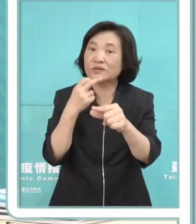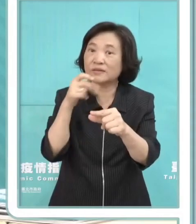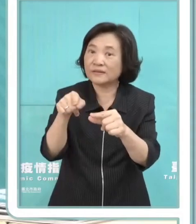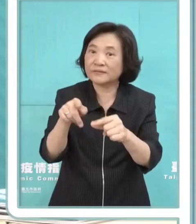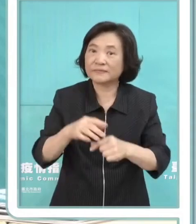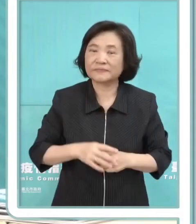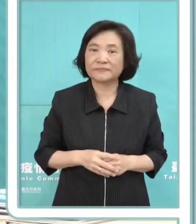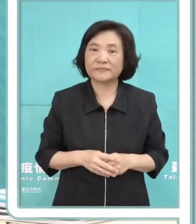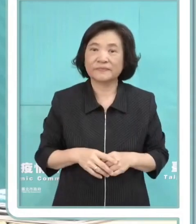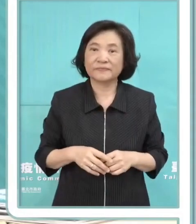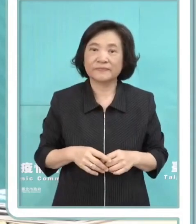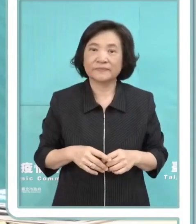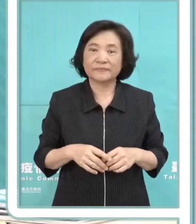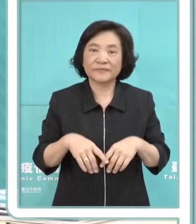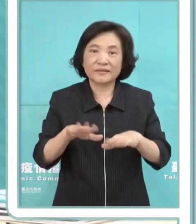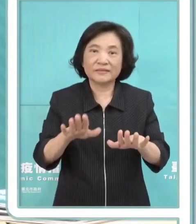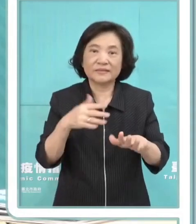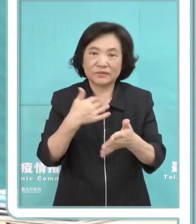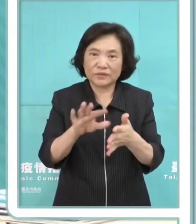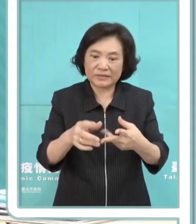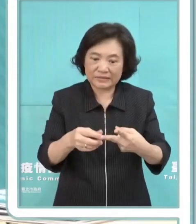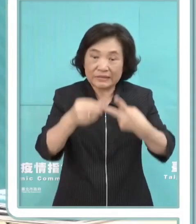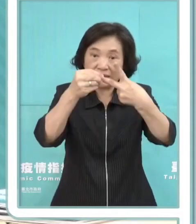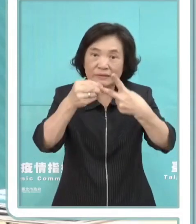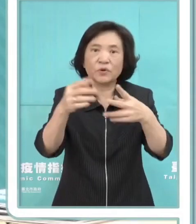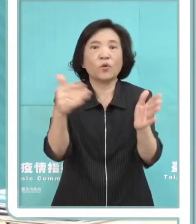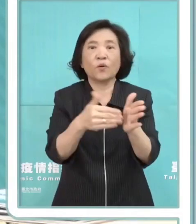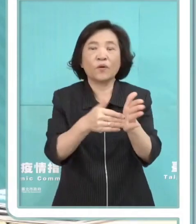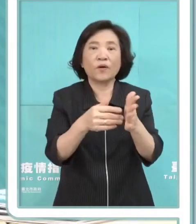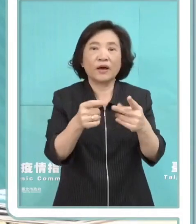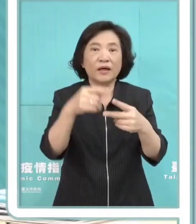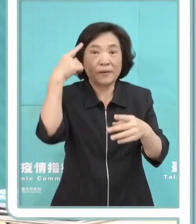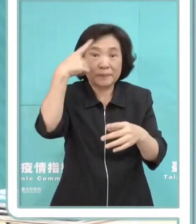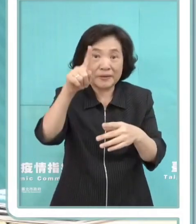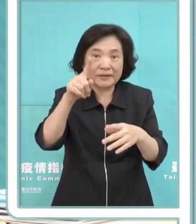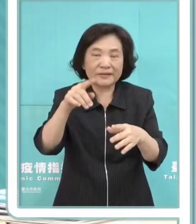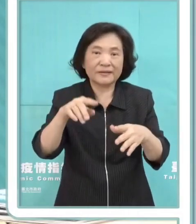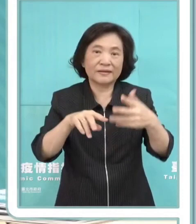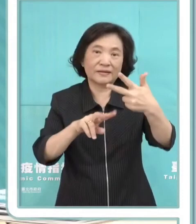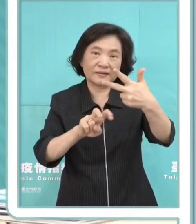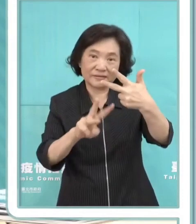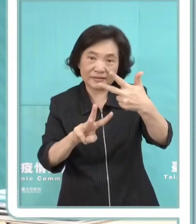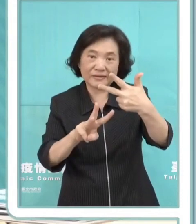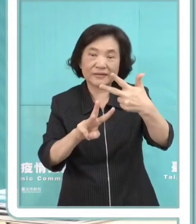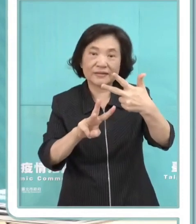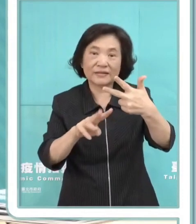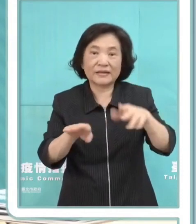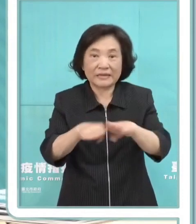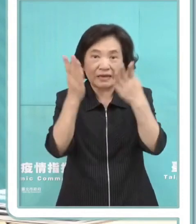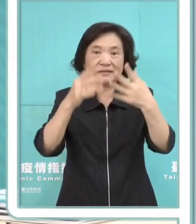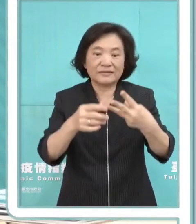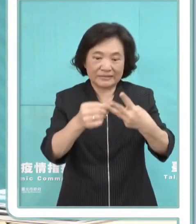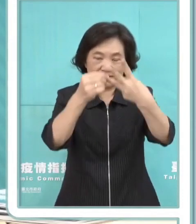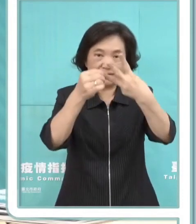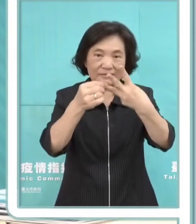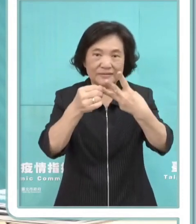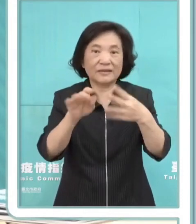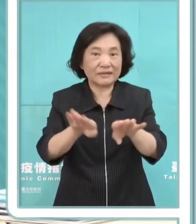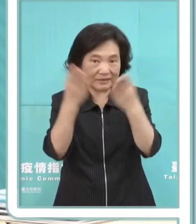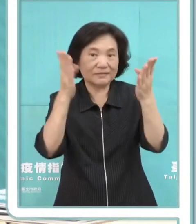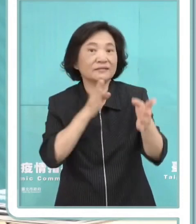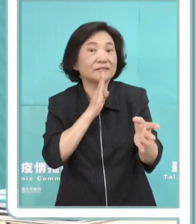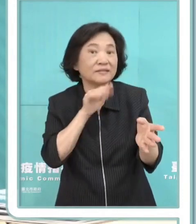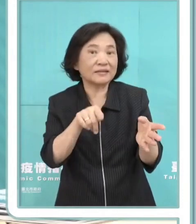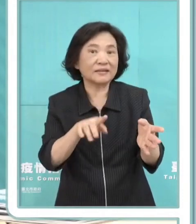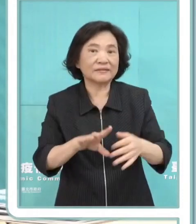今天啊是第二波的结束，明天7月23号开始就是第三波的开始，